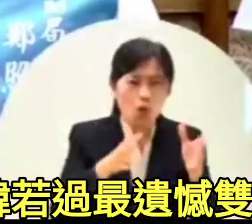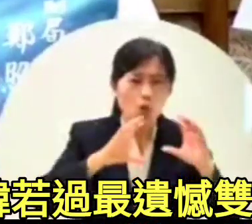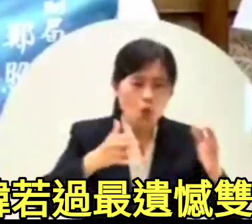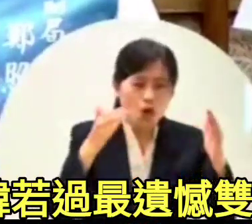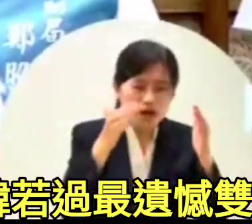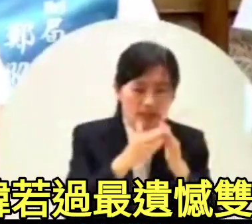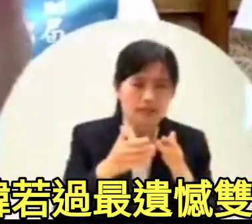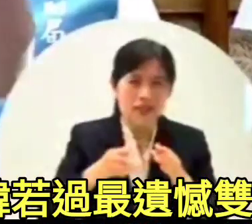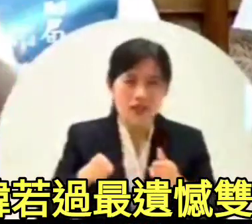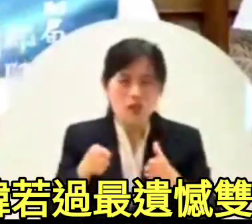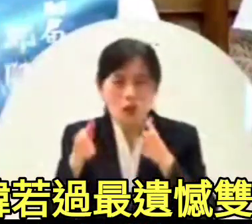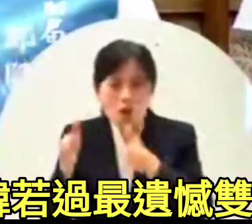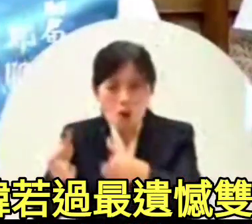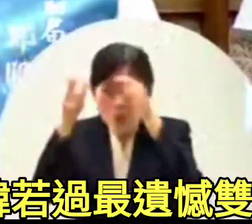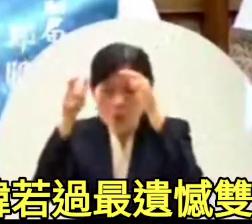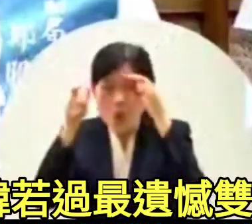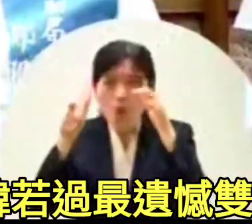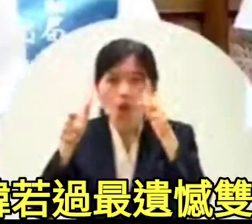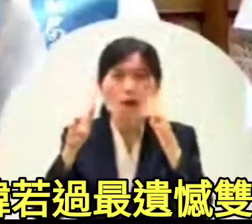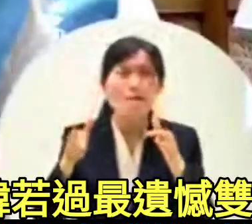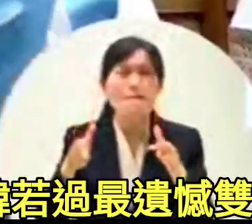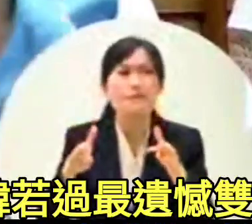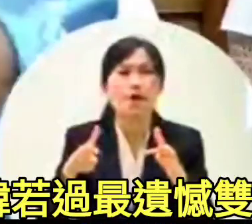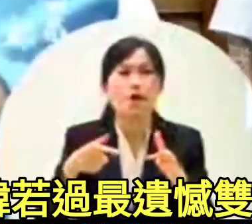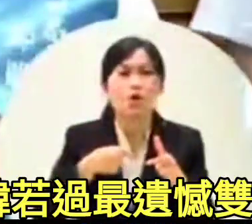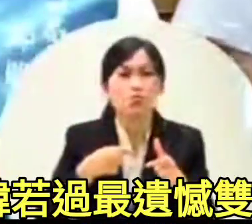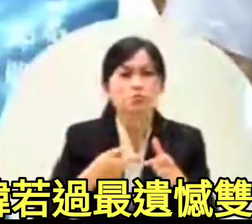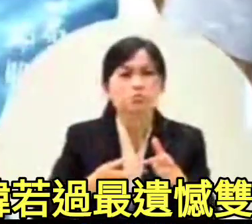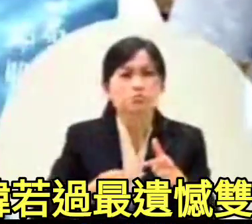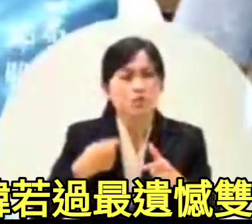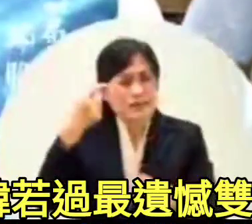使命，特别跟善辉议员来报告，谢谢。